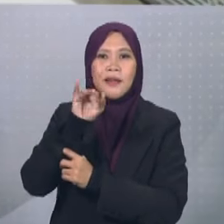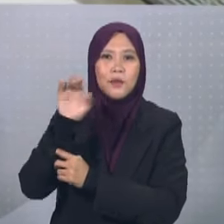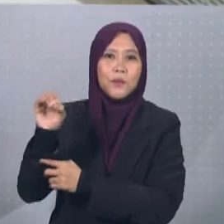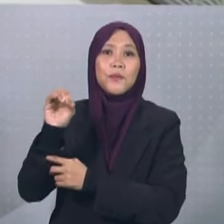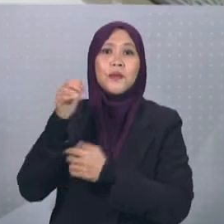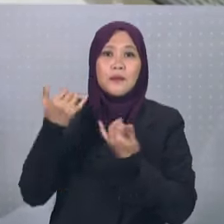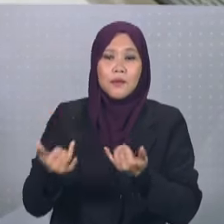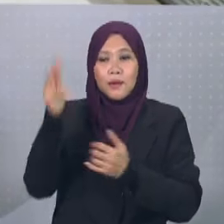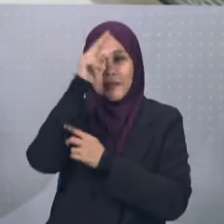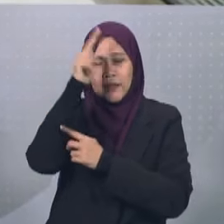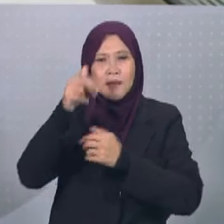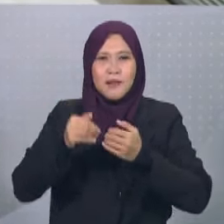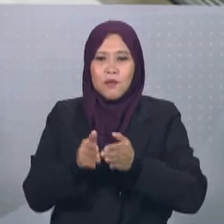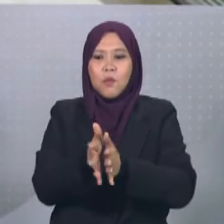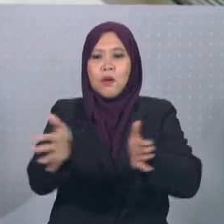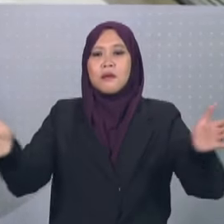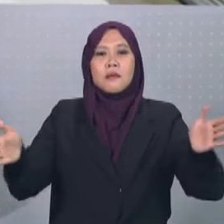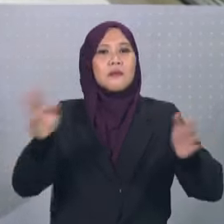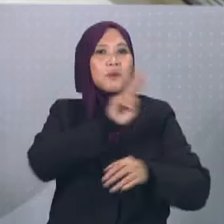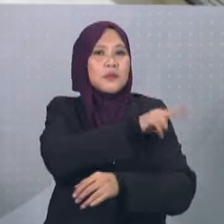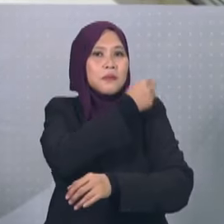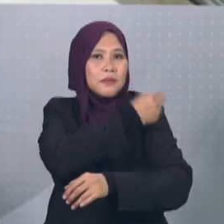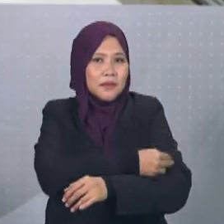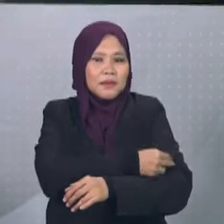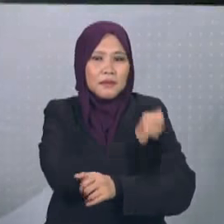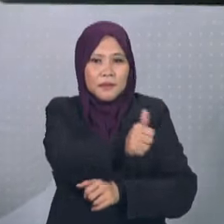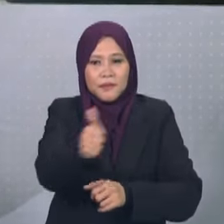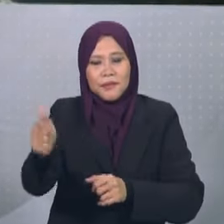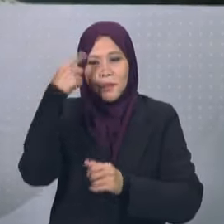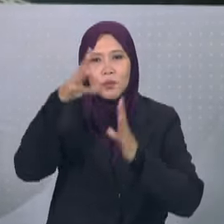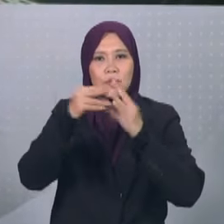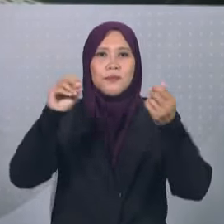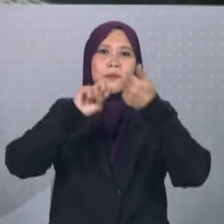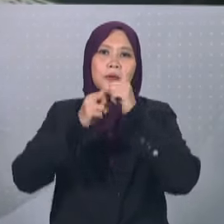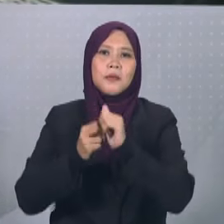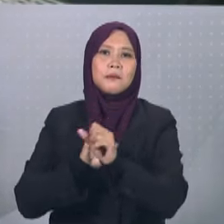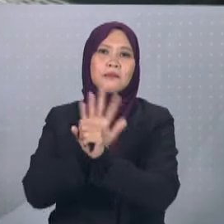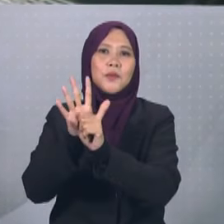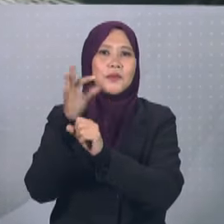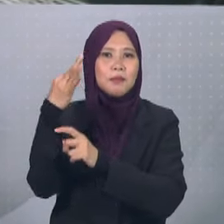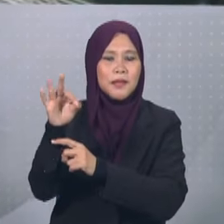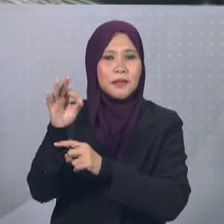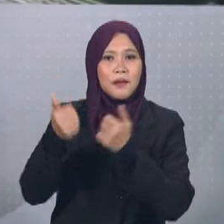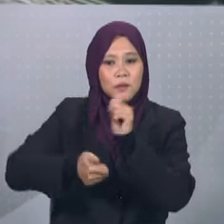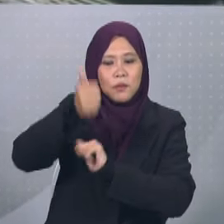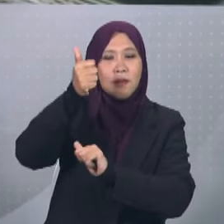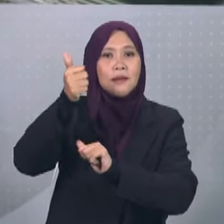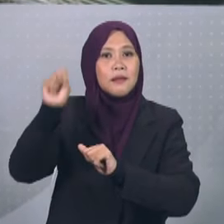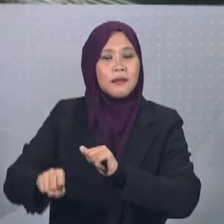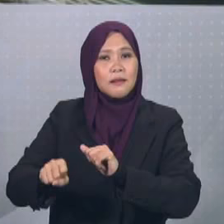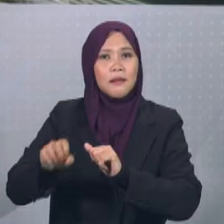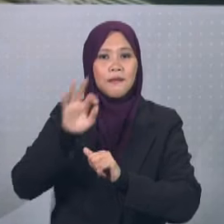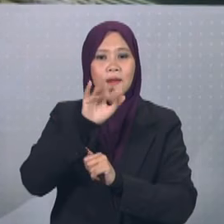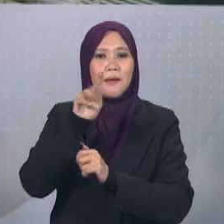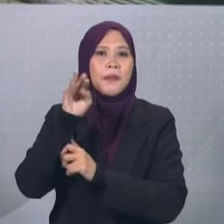untuk meluaskan kapasiti hospital masing-masing dalam menangani krisis COVID-19. Juara Amerika Selatan ketika itu